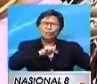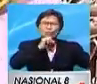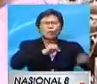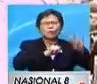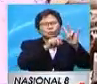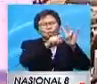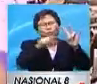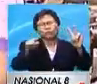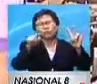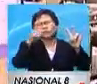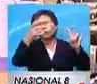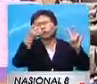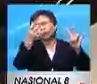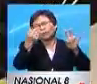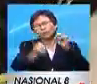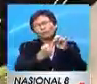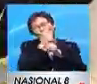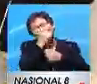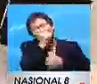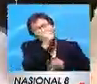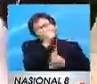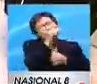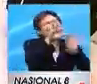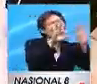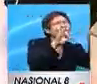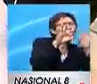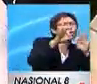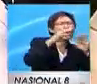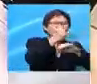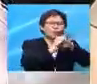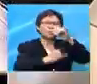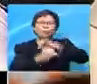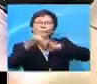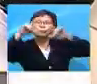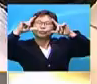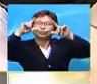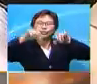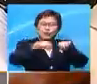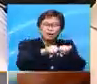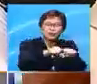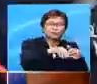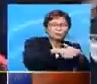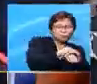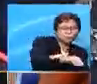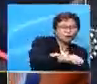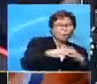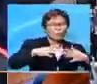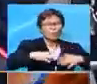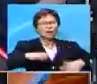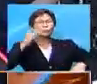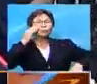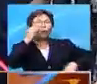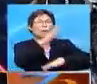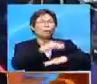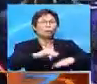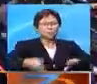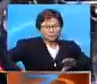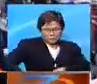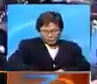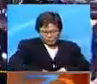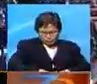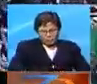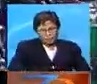tu teru baju kas ST baju melayu samping J